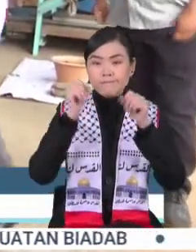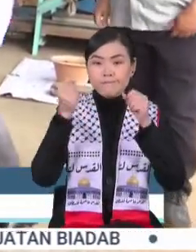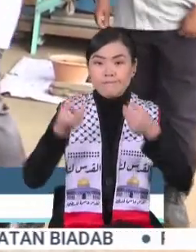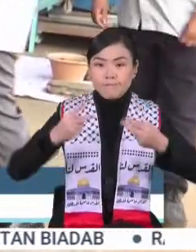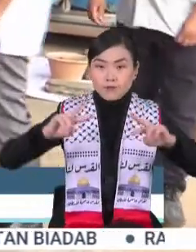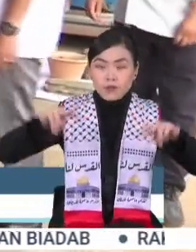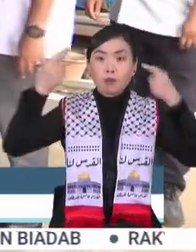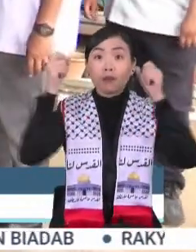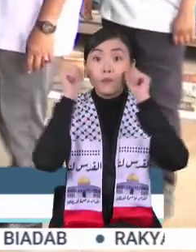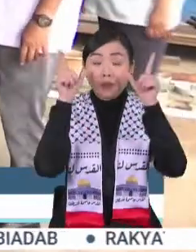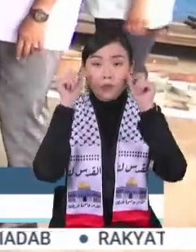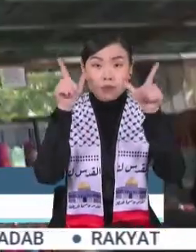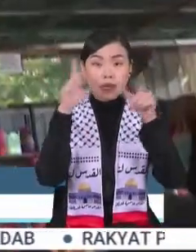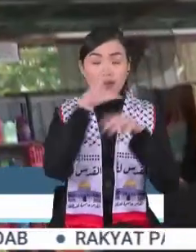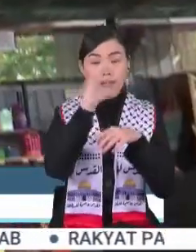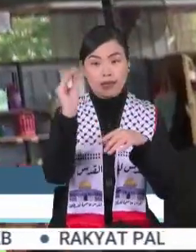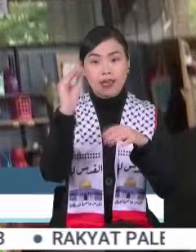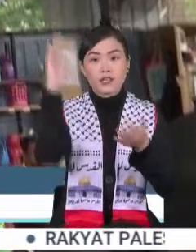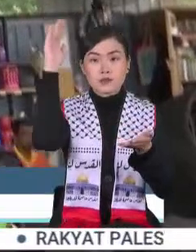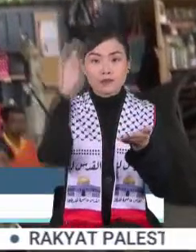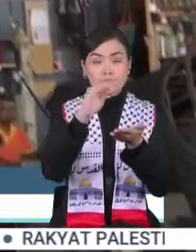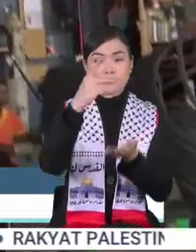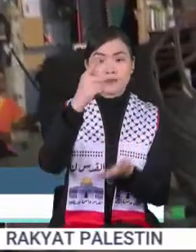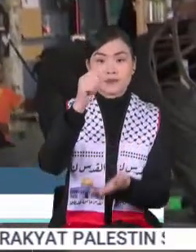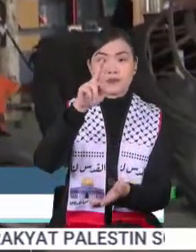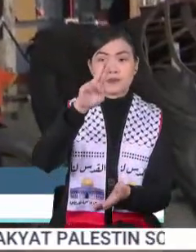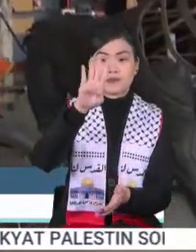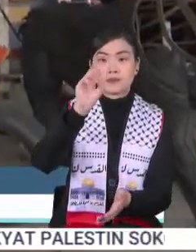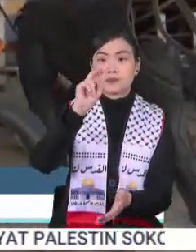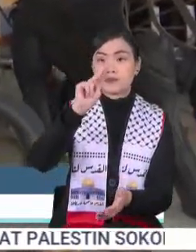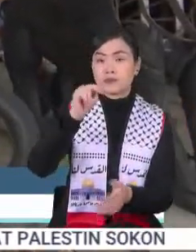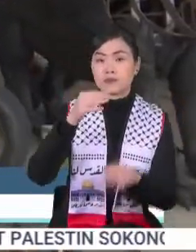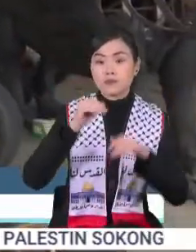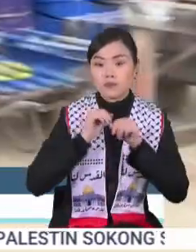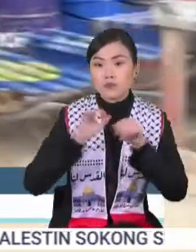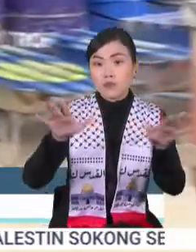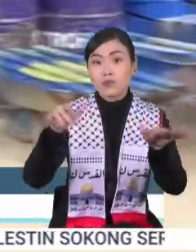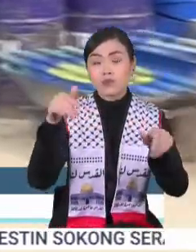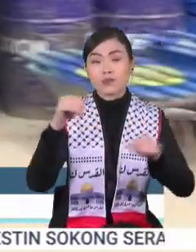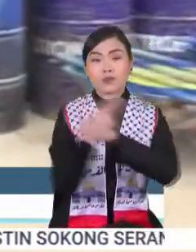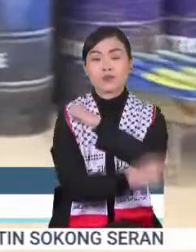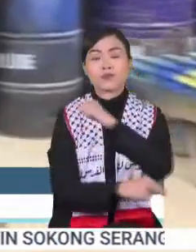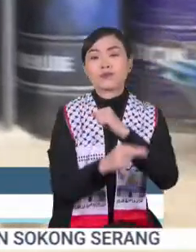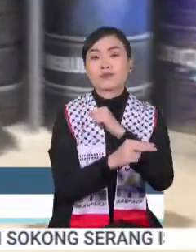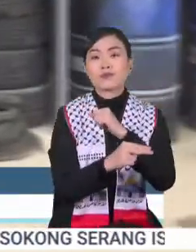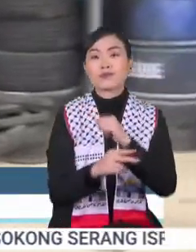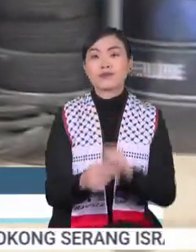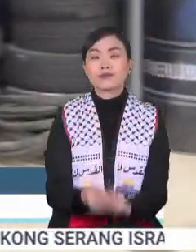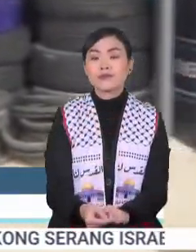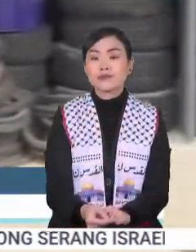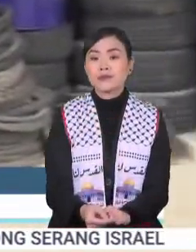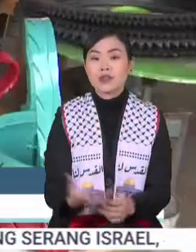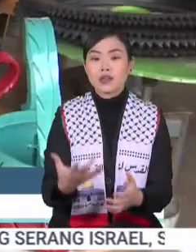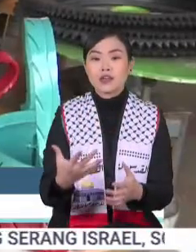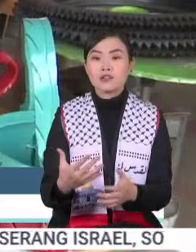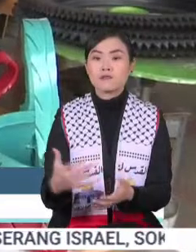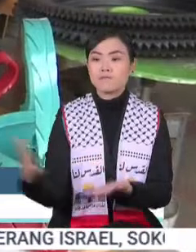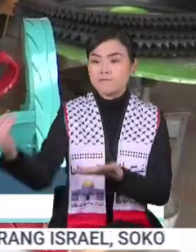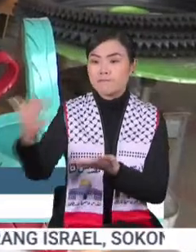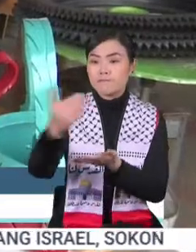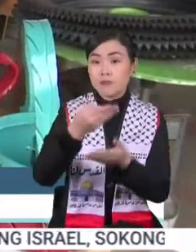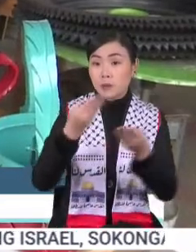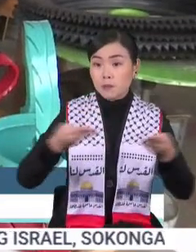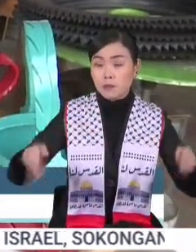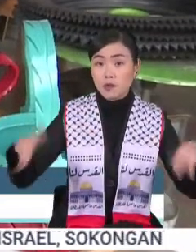kitar semula sekaligus mengurangkan kadar pelepasan karbon di negeri ini pihaknya turut mengambil bahan buangan yang